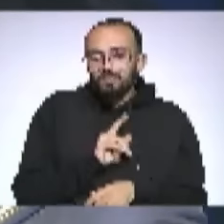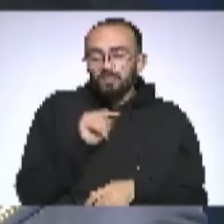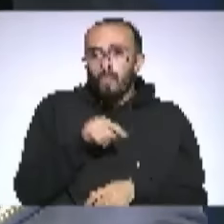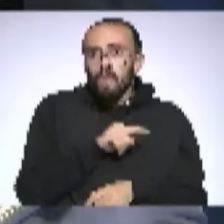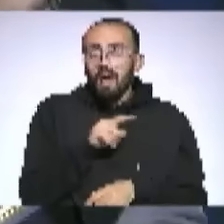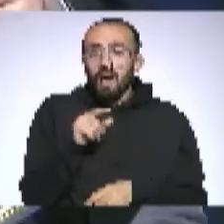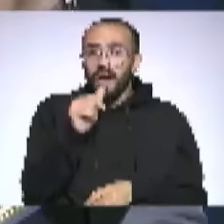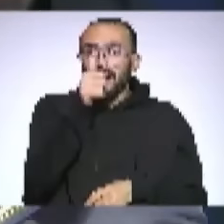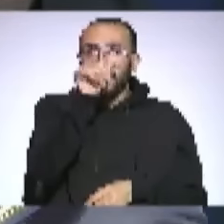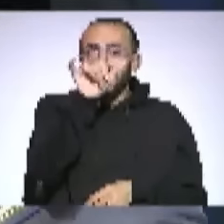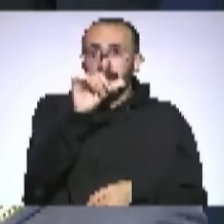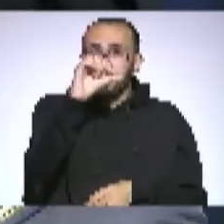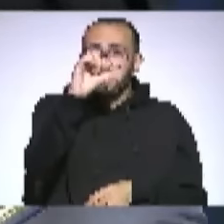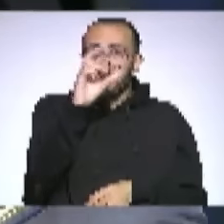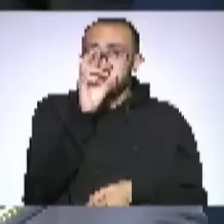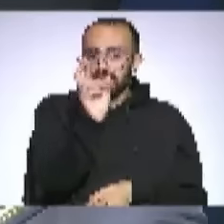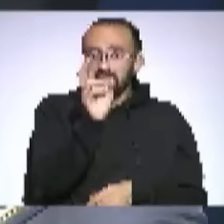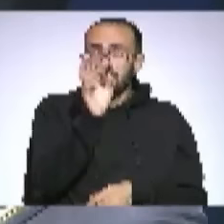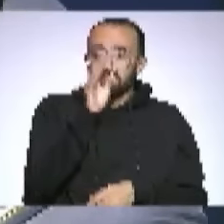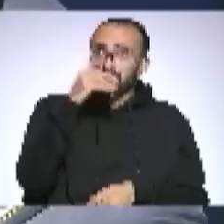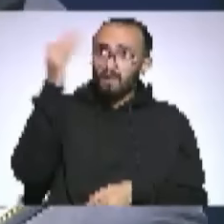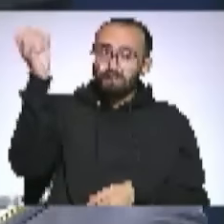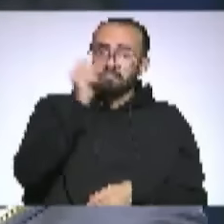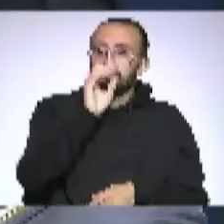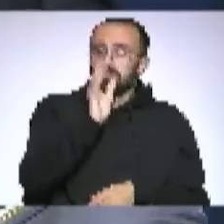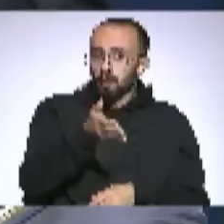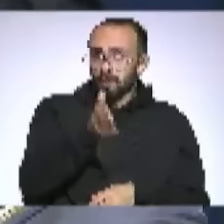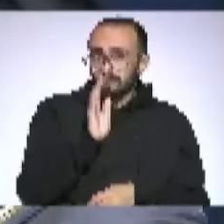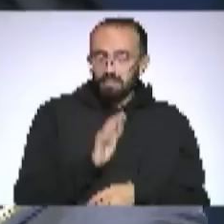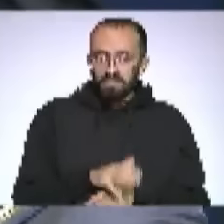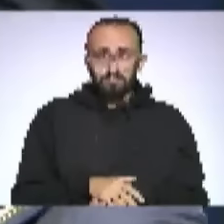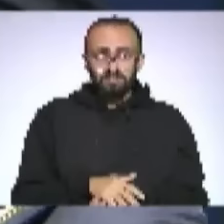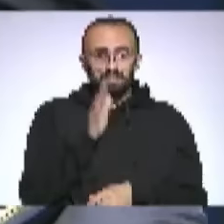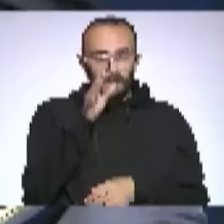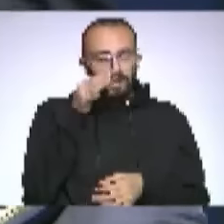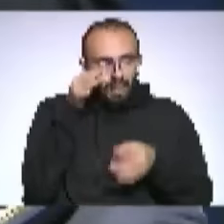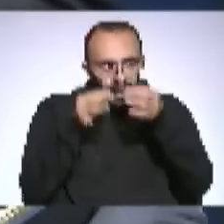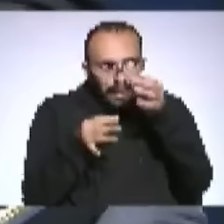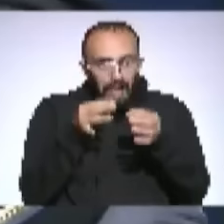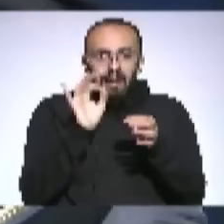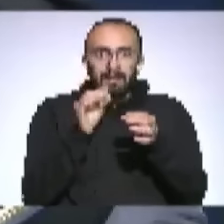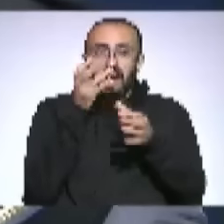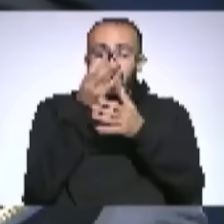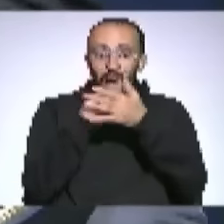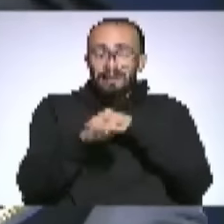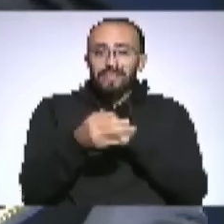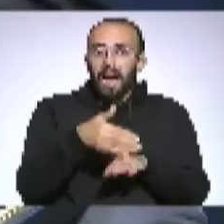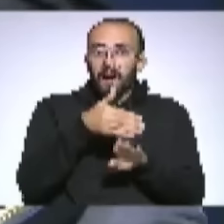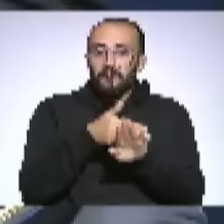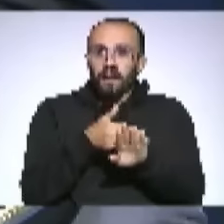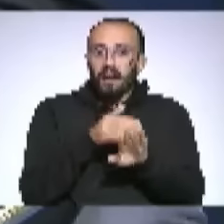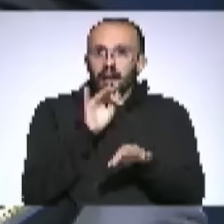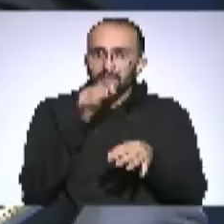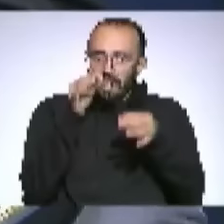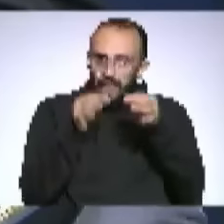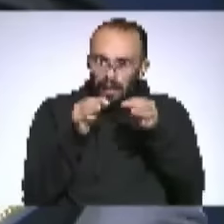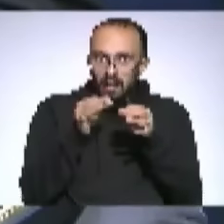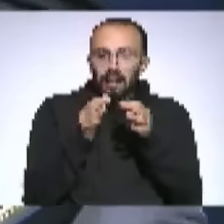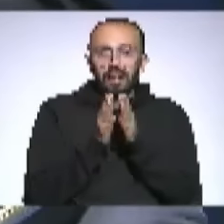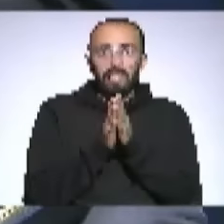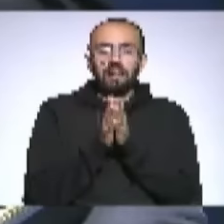الادز اللي يدخل مصر هو وارد من خارج مصر ده حقيقي وطبعا لما حضرتك انا بشكرها دكتوره لما بتتكلم